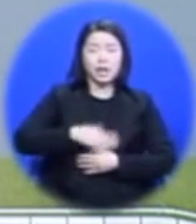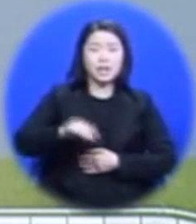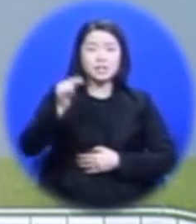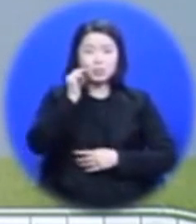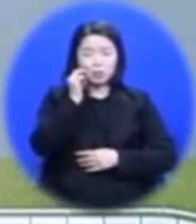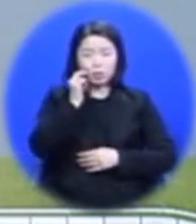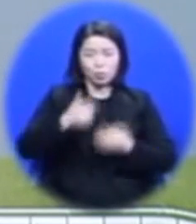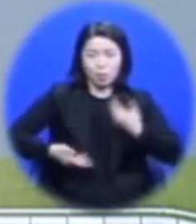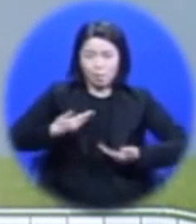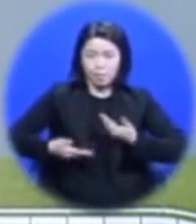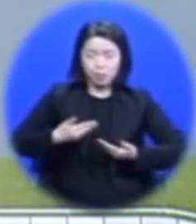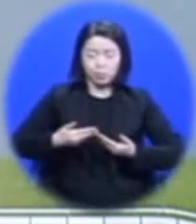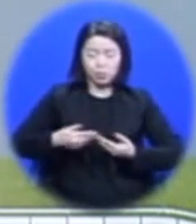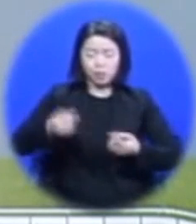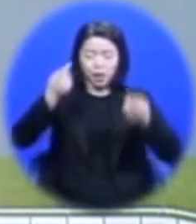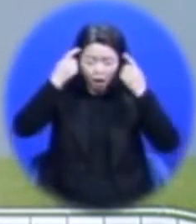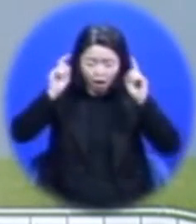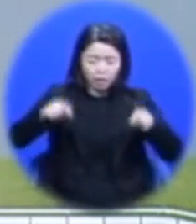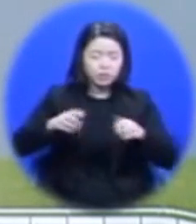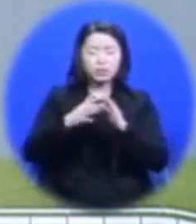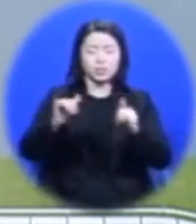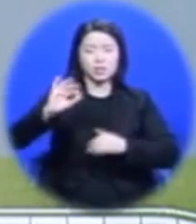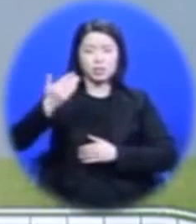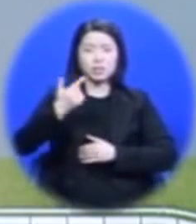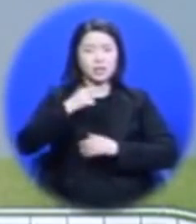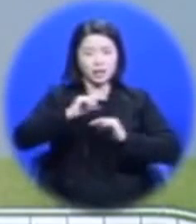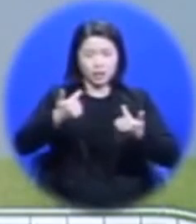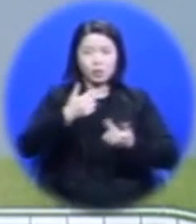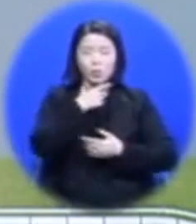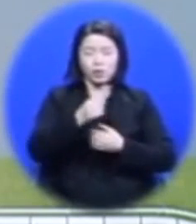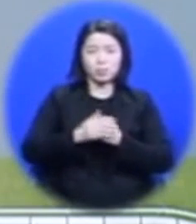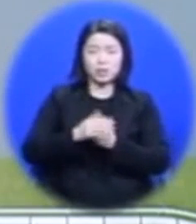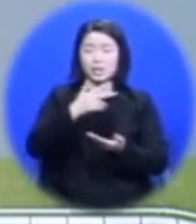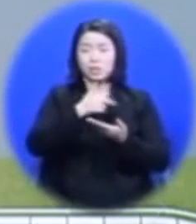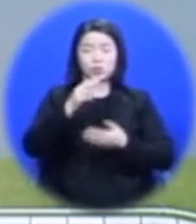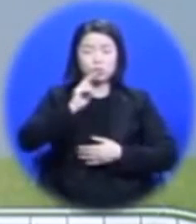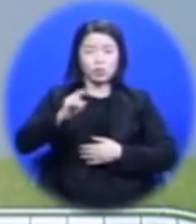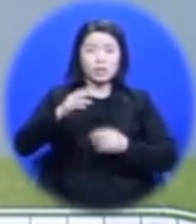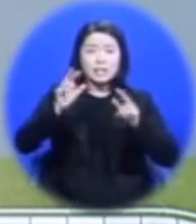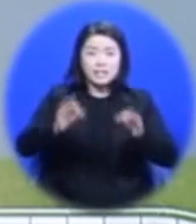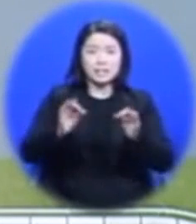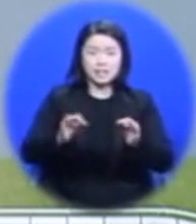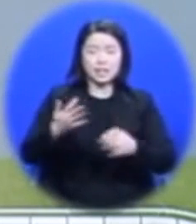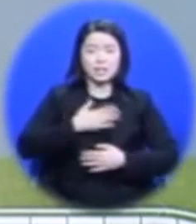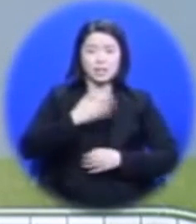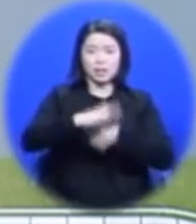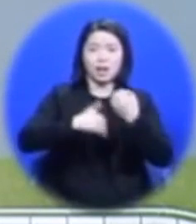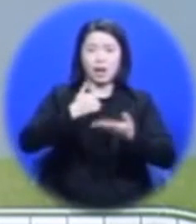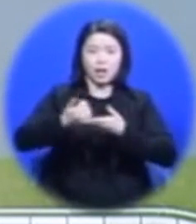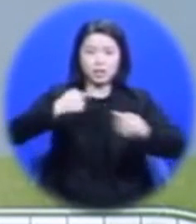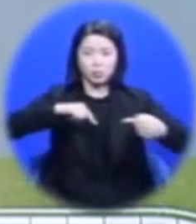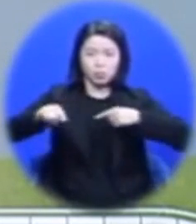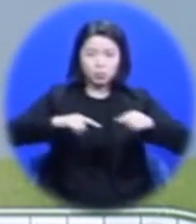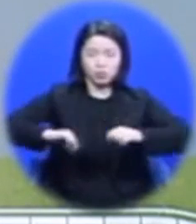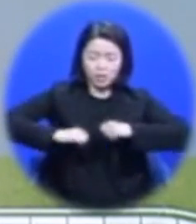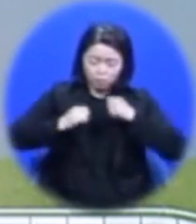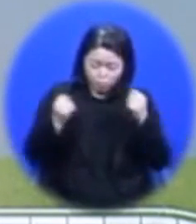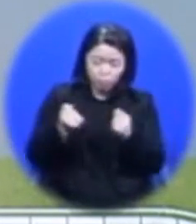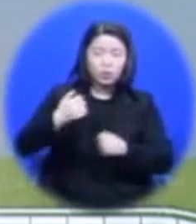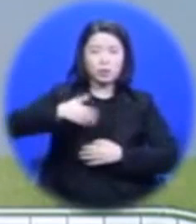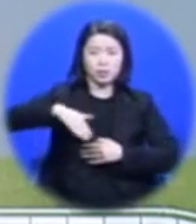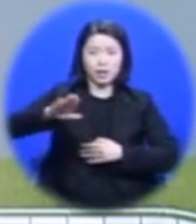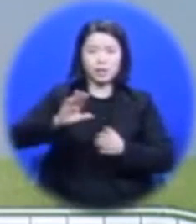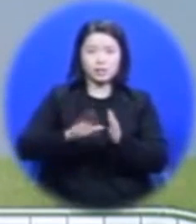그냥 바쁘게만 사는 어리석은 자가 되지 않기를 원합니다. 주여, 이제 제가 하나님의 통치에 순종함으로 나아갈